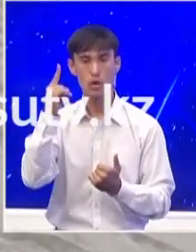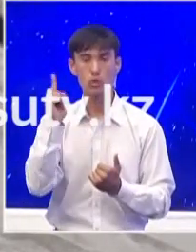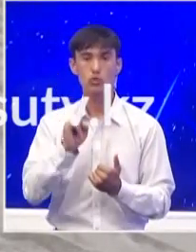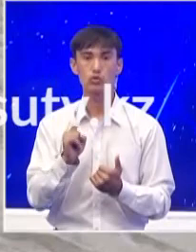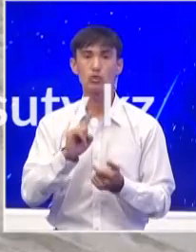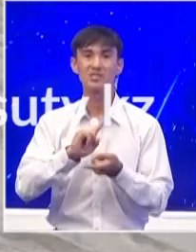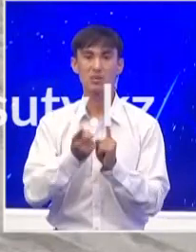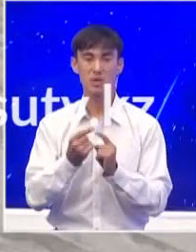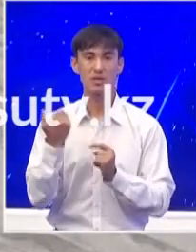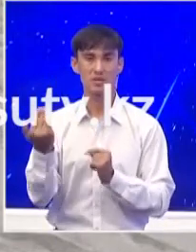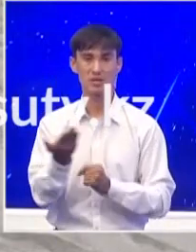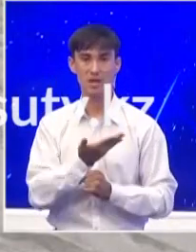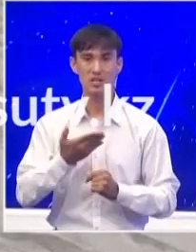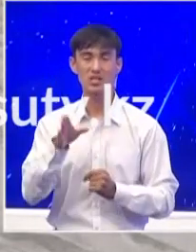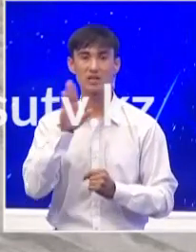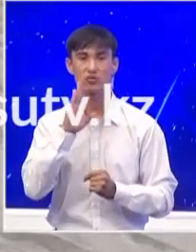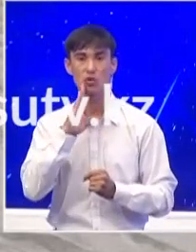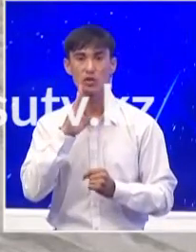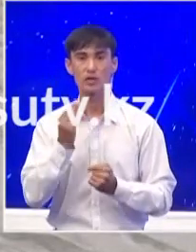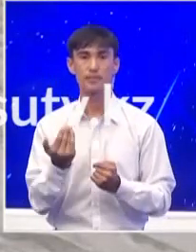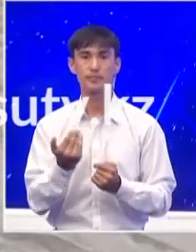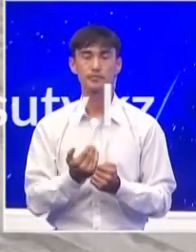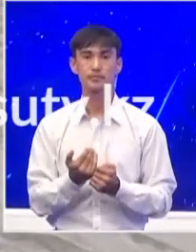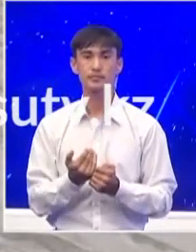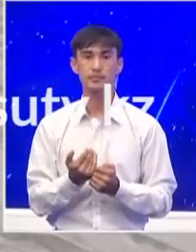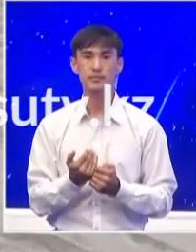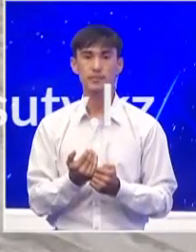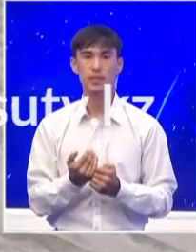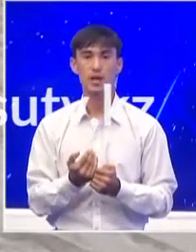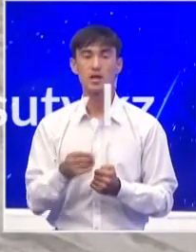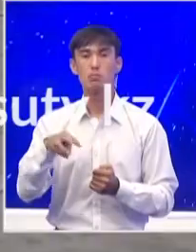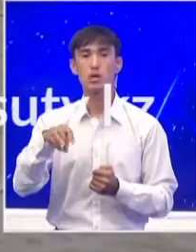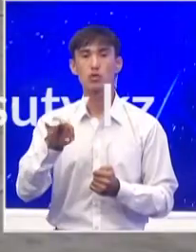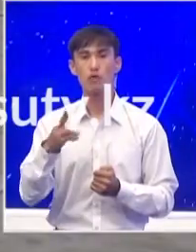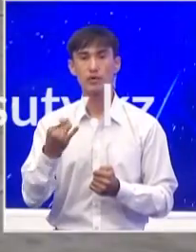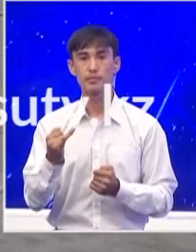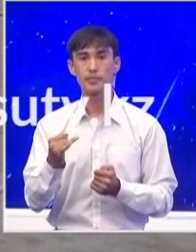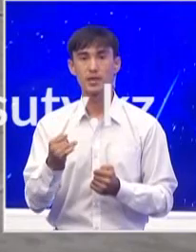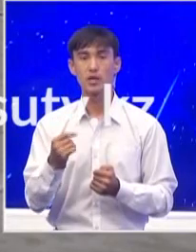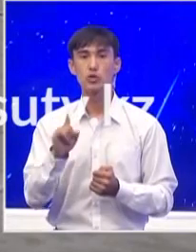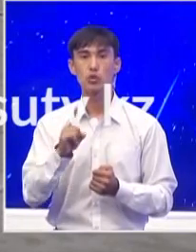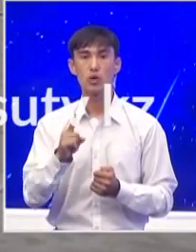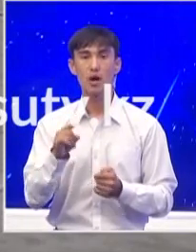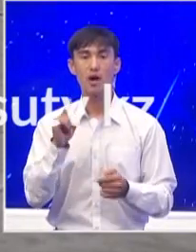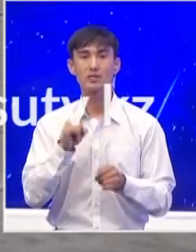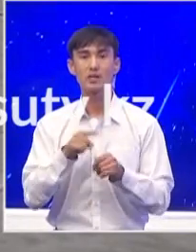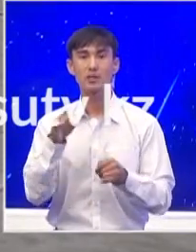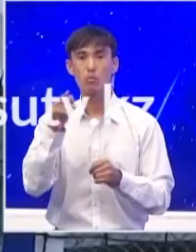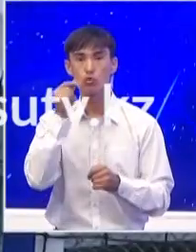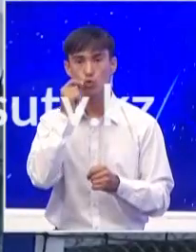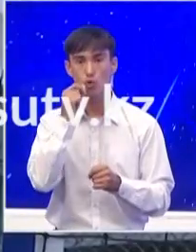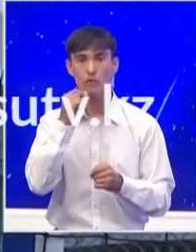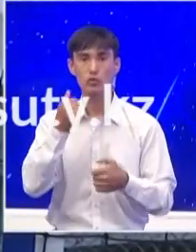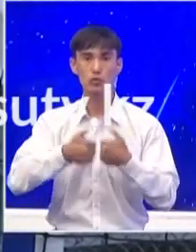заменит наших девчонок cymbal с машкой что касается мужского турнира то здесь по итогам